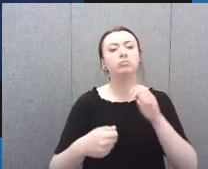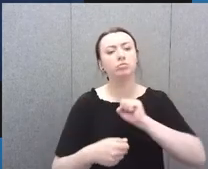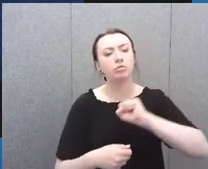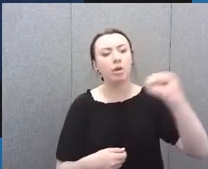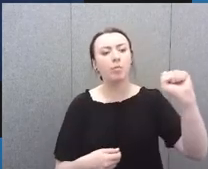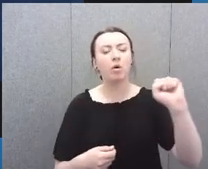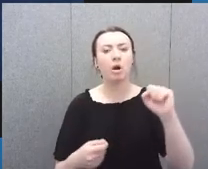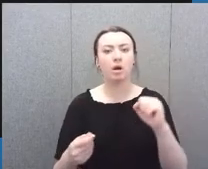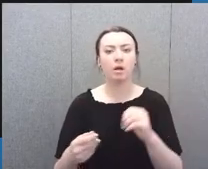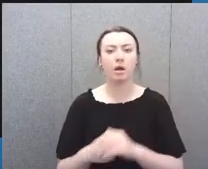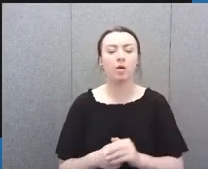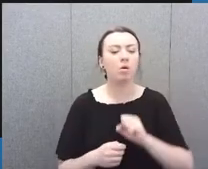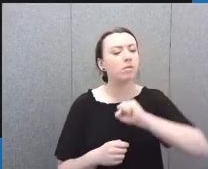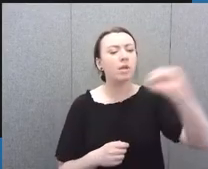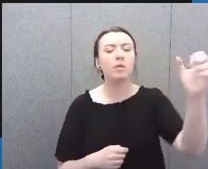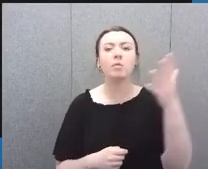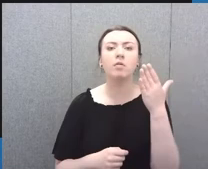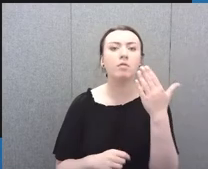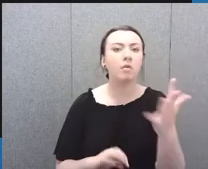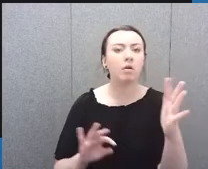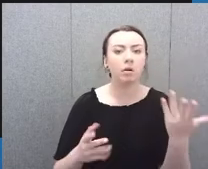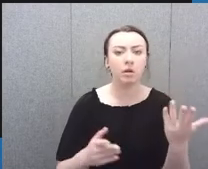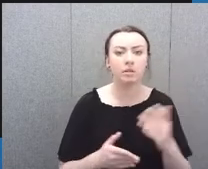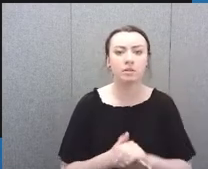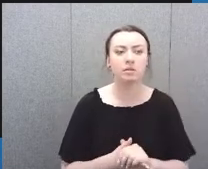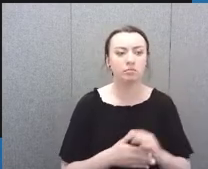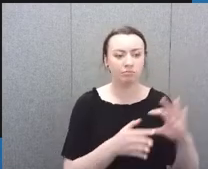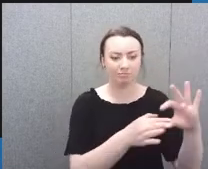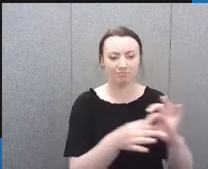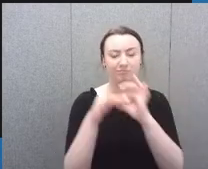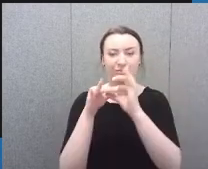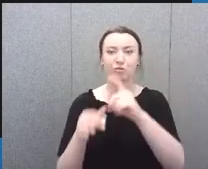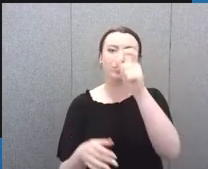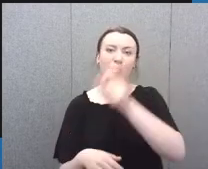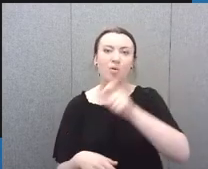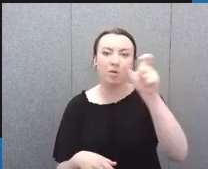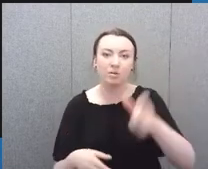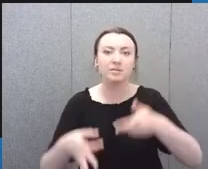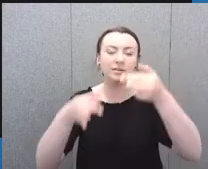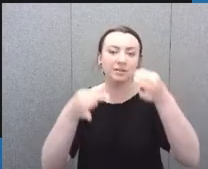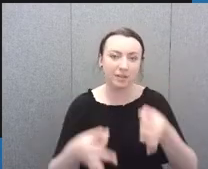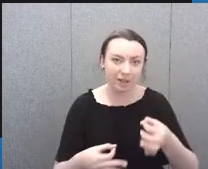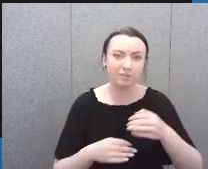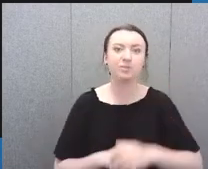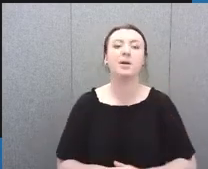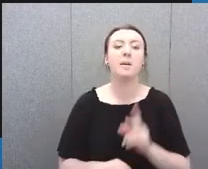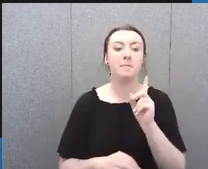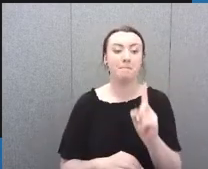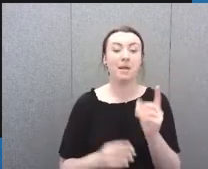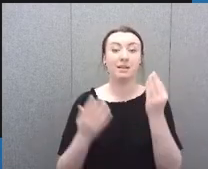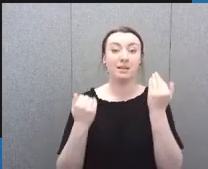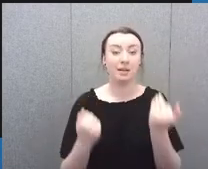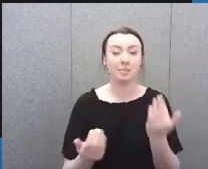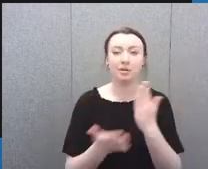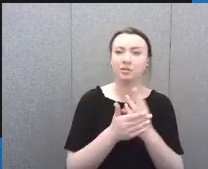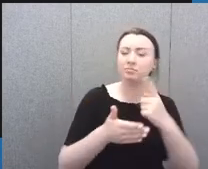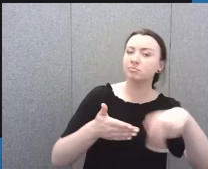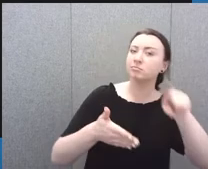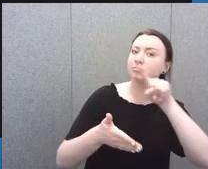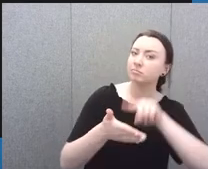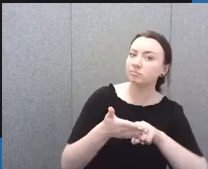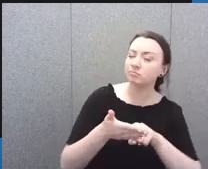не может быть разделена от прав за демократию, а это все связано с правами человека. Но